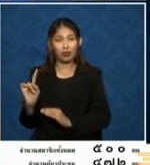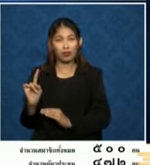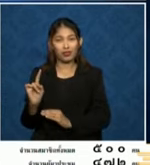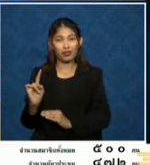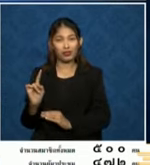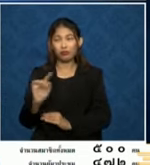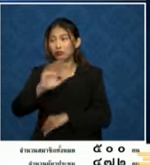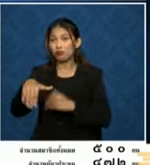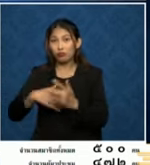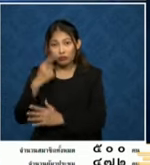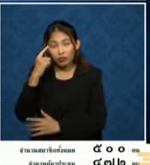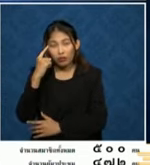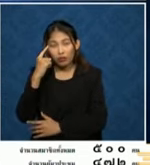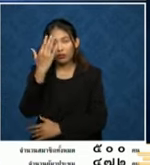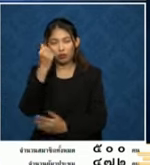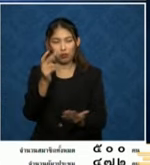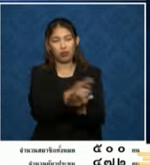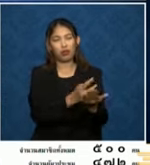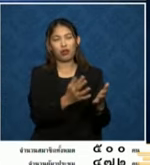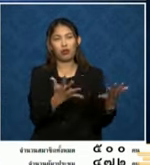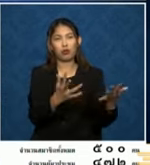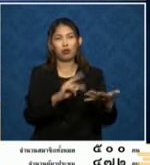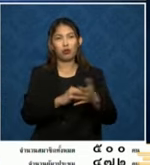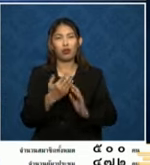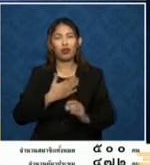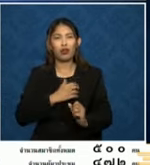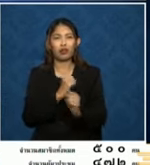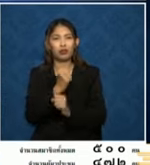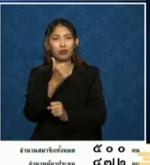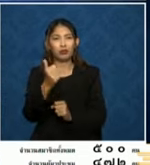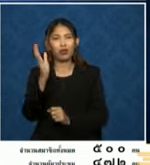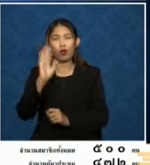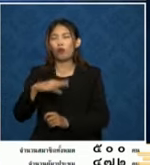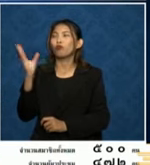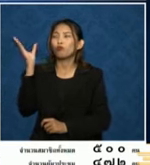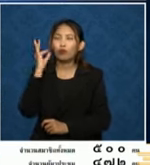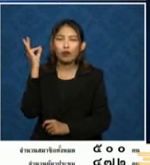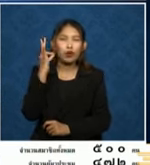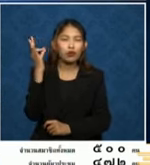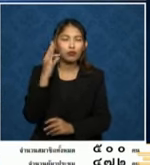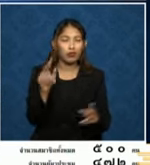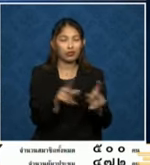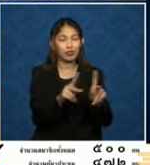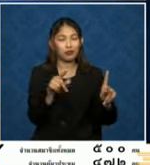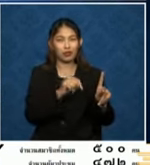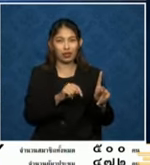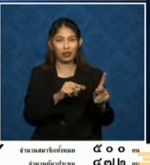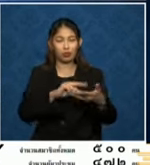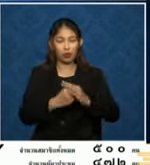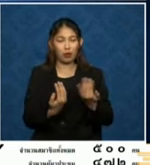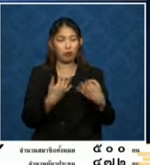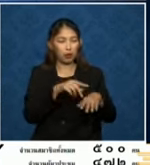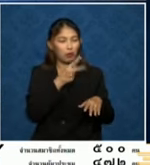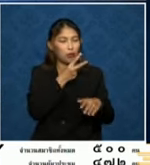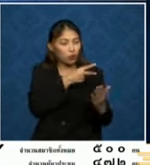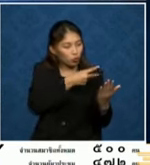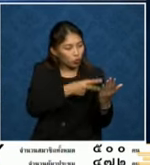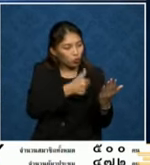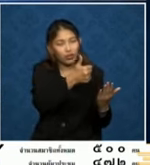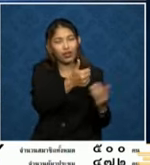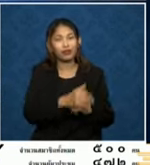ไรบ้างพอไม่มีรายงานออกมาทางการครับสิ่งเดียวที่เราทำได้ครับก็ต้องไปฟังคำพูดของคณะกรรมการที่สามารถเข้าถึงข้อมูลดังกล่าว